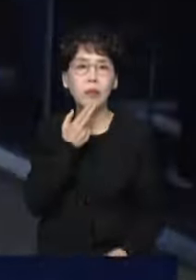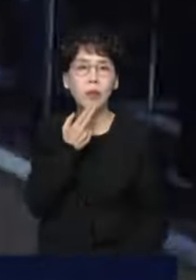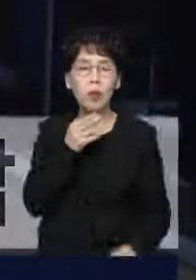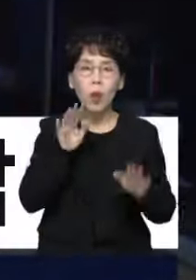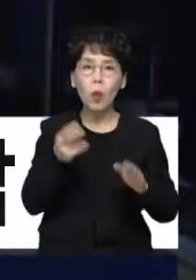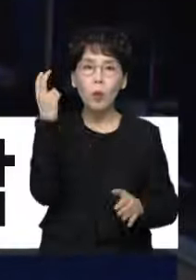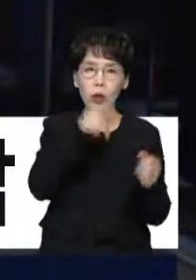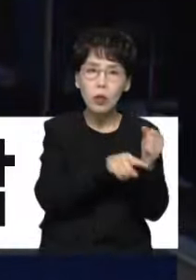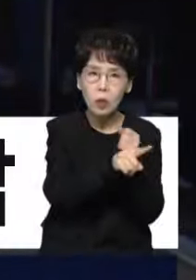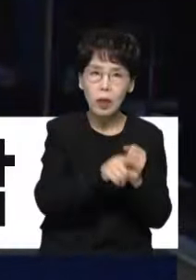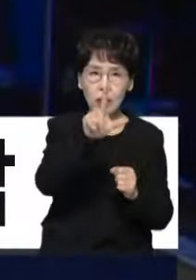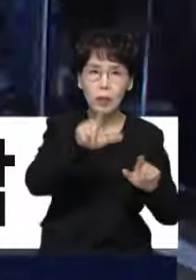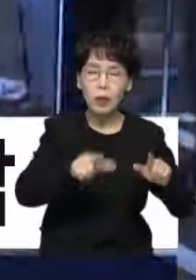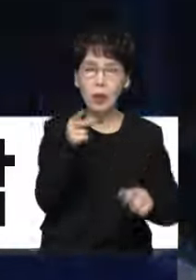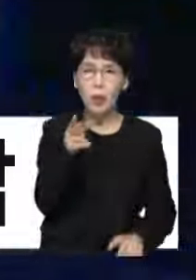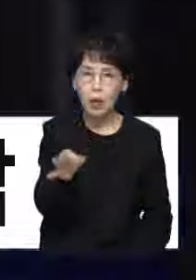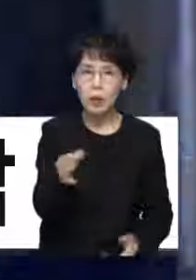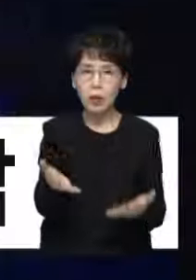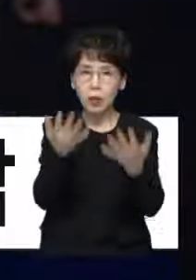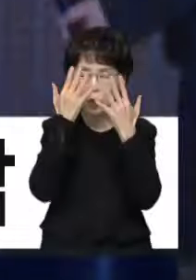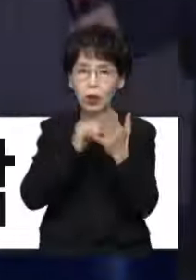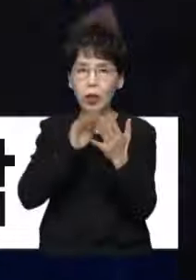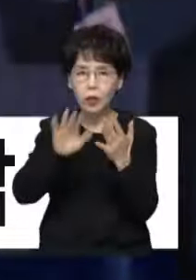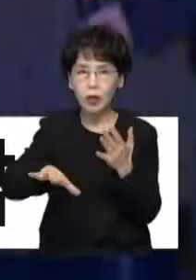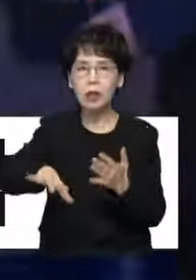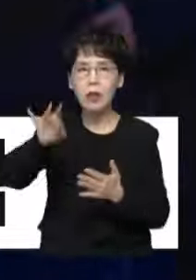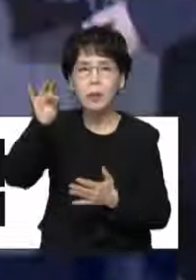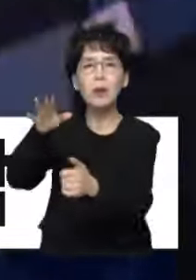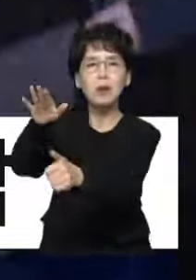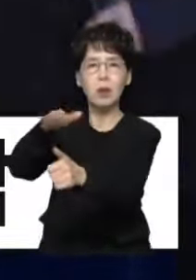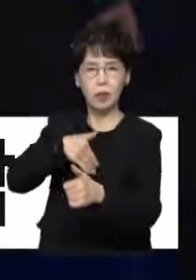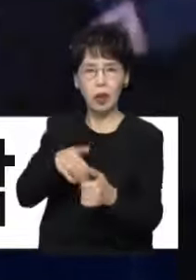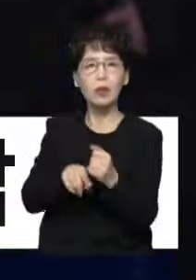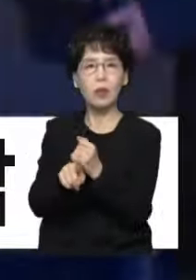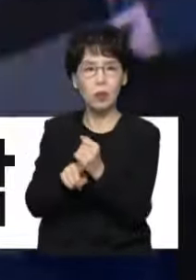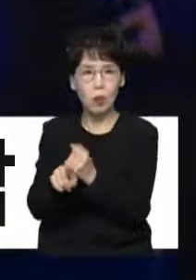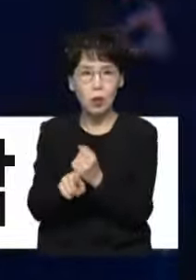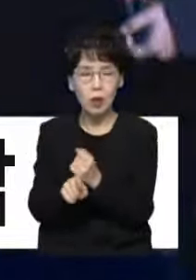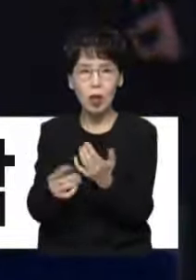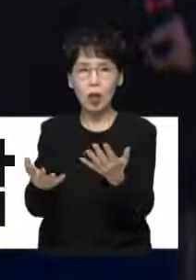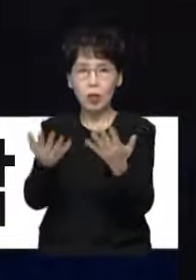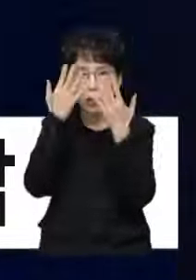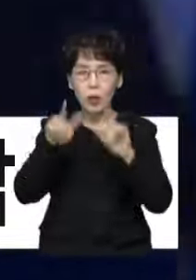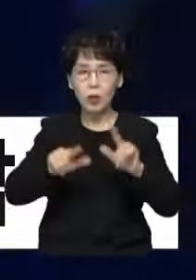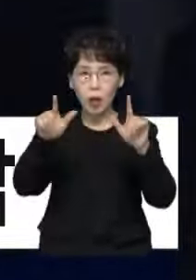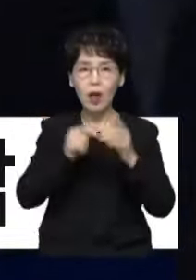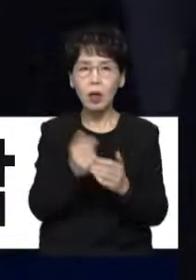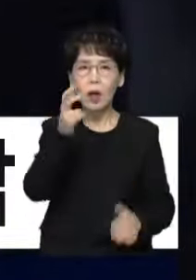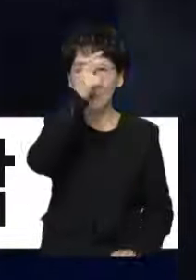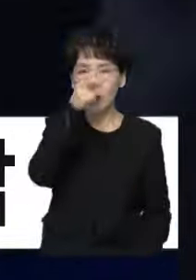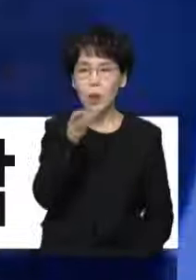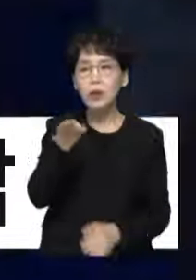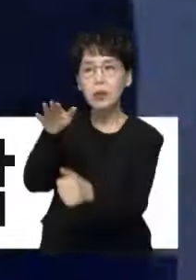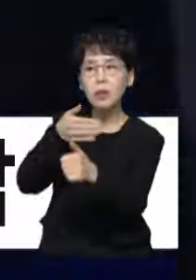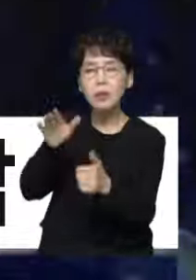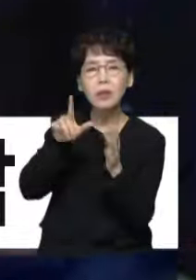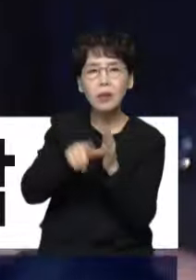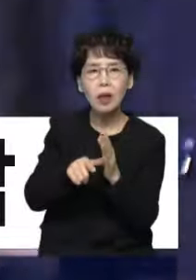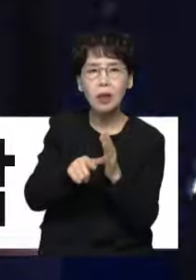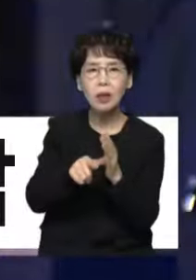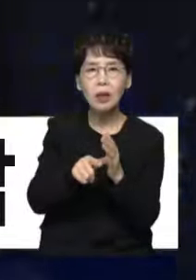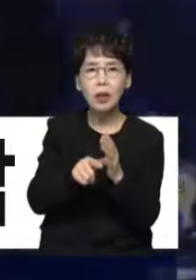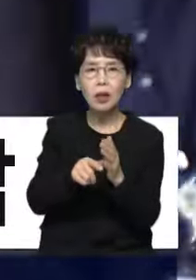오늘 조사는 지난 15일 명 씨가 구속된 뒤로 온 첫 번째 피의자 조사입니다. 구속 당일 검찰은 명 씨를 불렀는데 당시는 조서